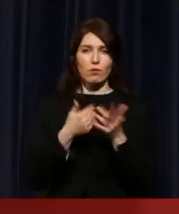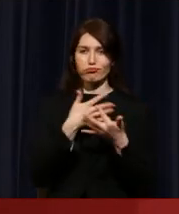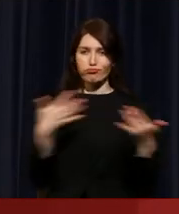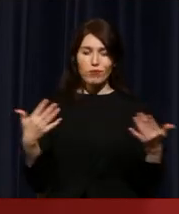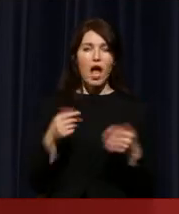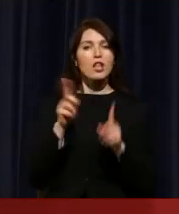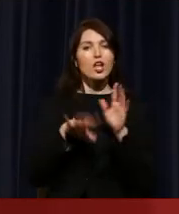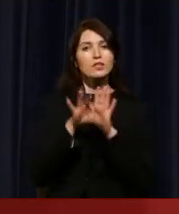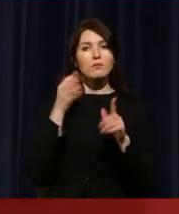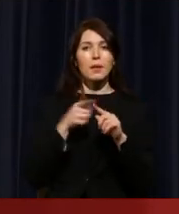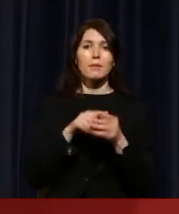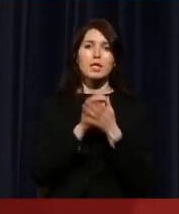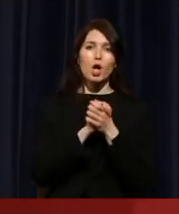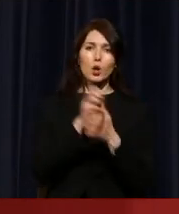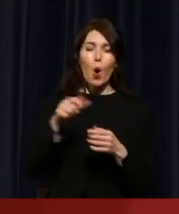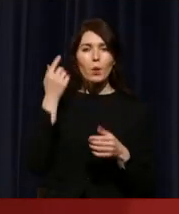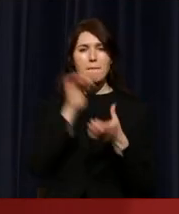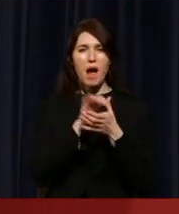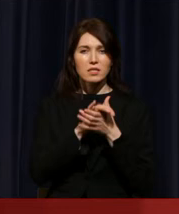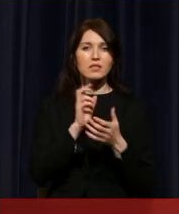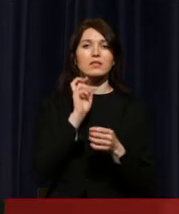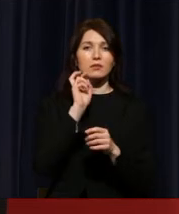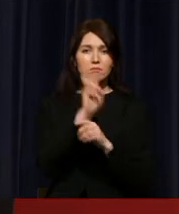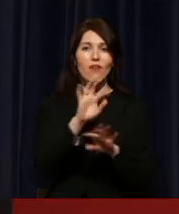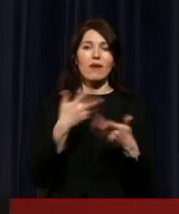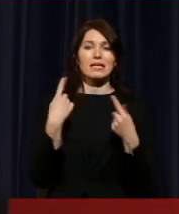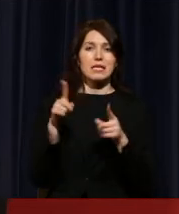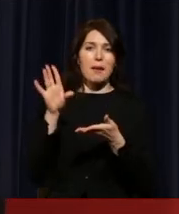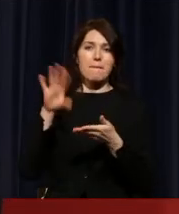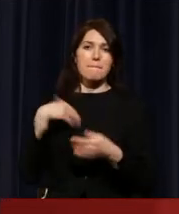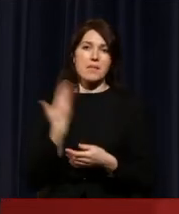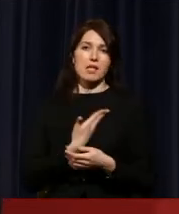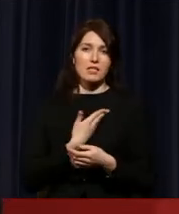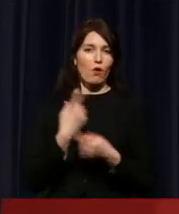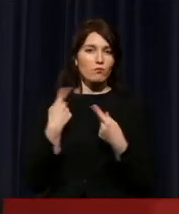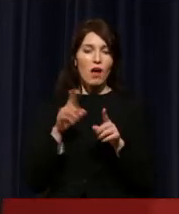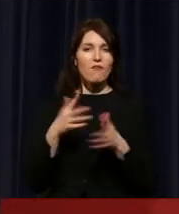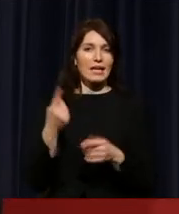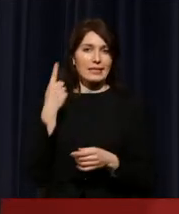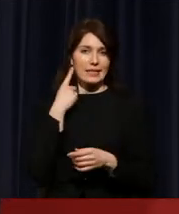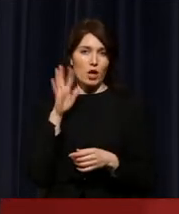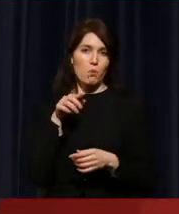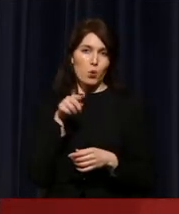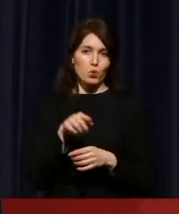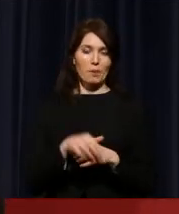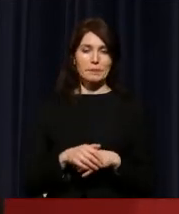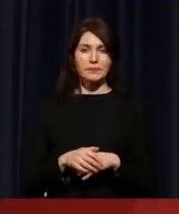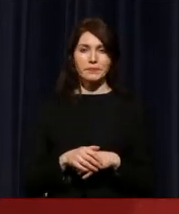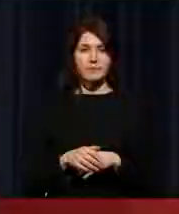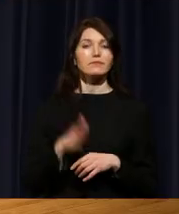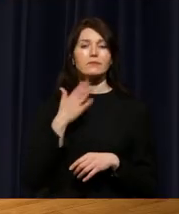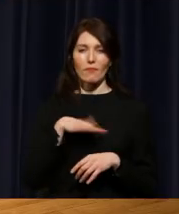kad draugi paziņas iet, citi ir kaut ko pieredzējuši vai kaut ko par to dzirdējuši. Nu